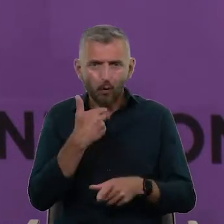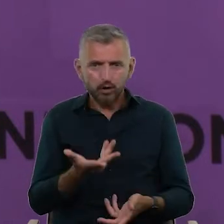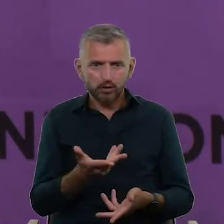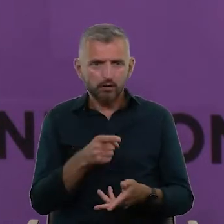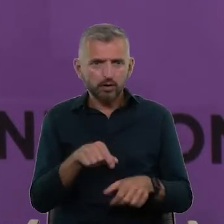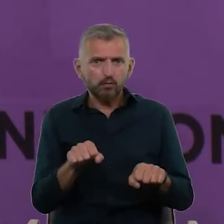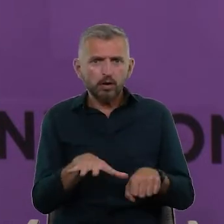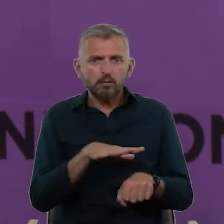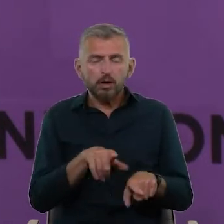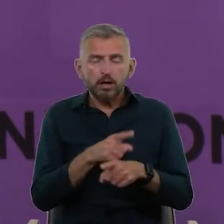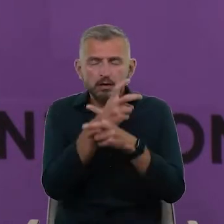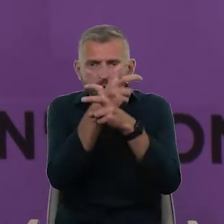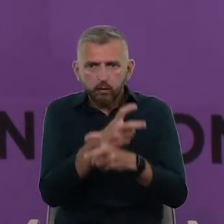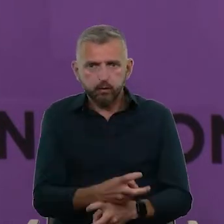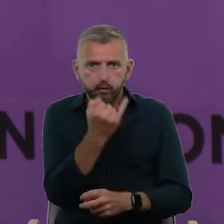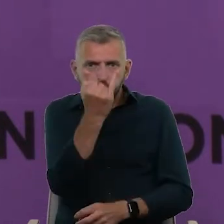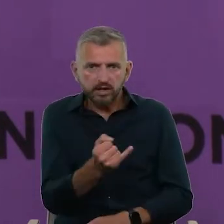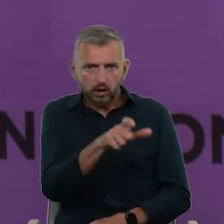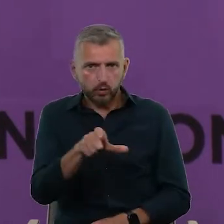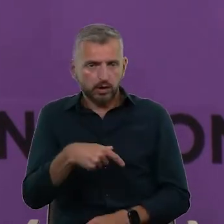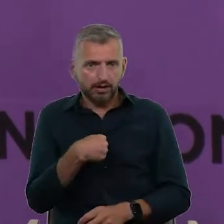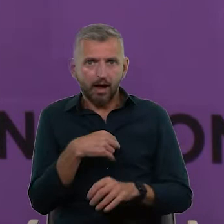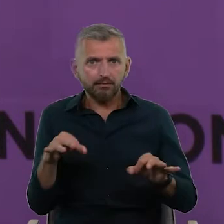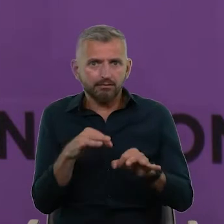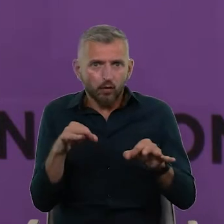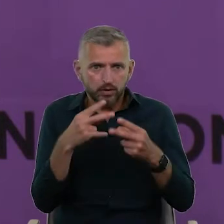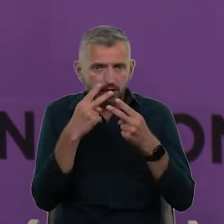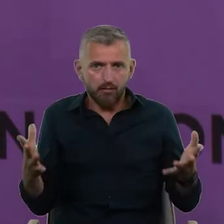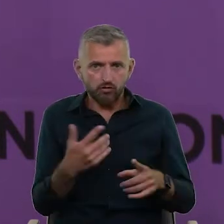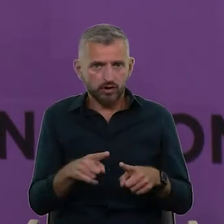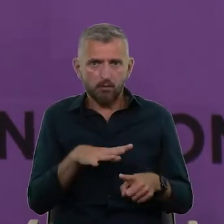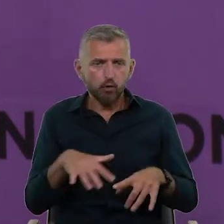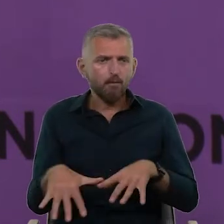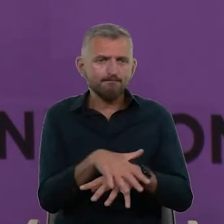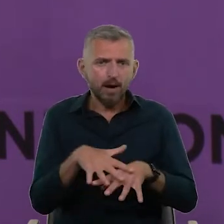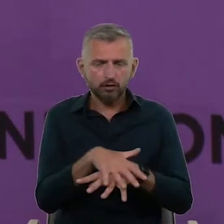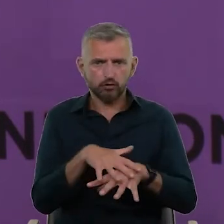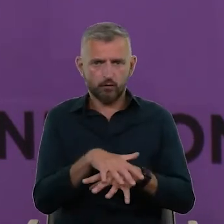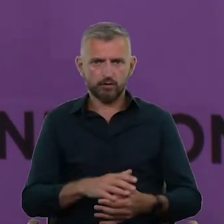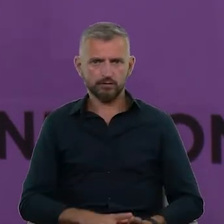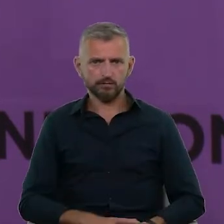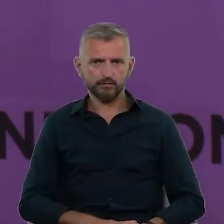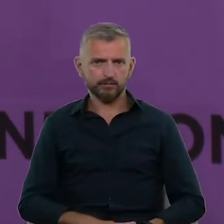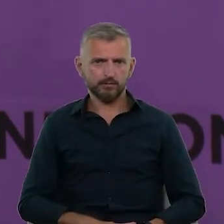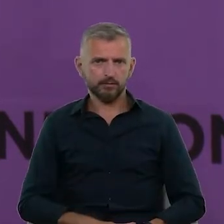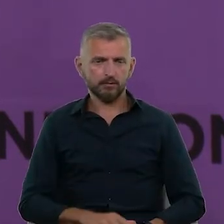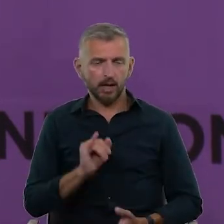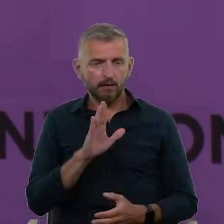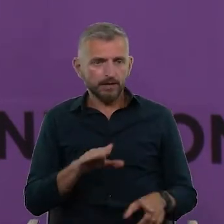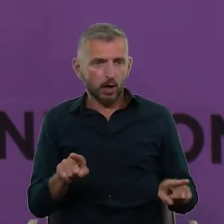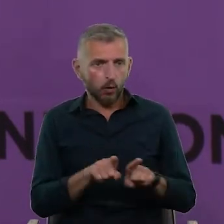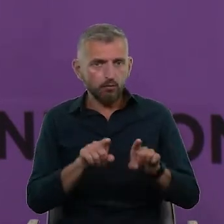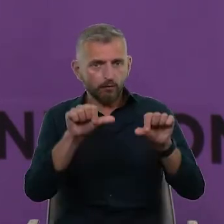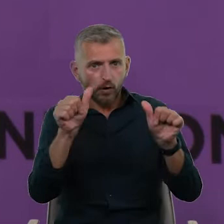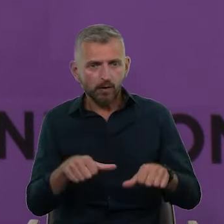настільки худі люди. Я просто такого ніколи, ну, не бачила, і це, тобто, було масово. От. І в такому форматі,